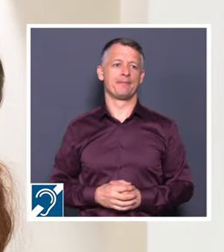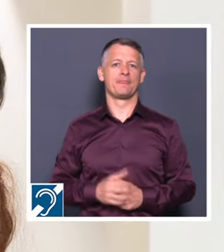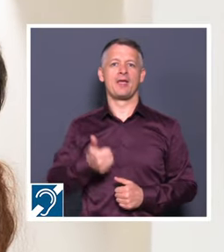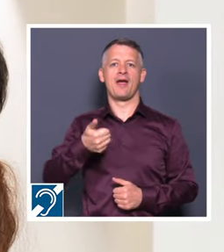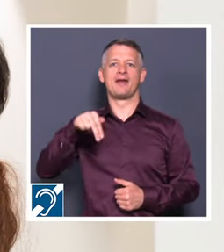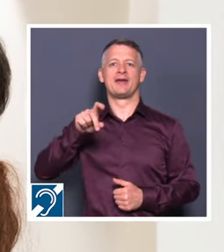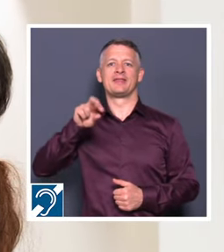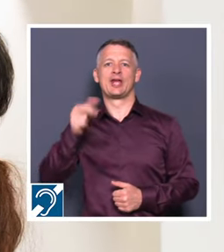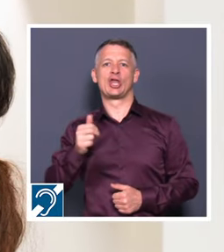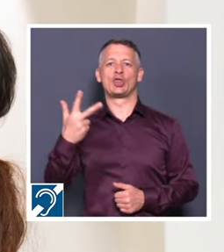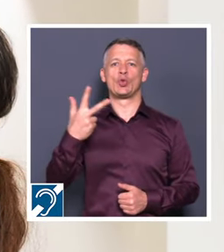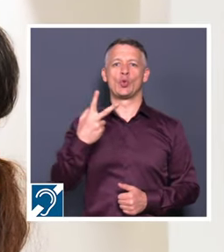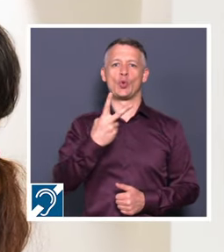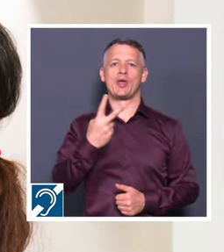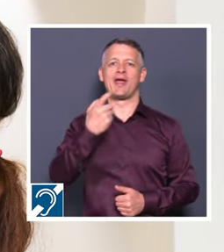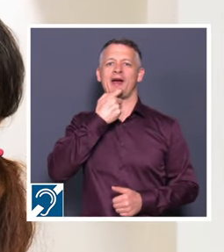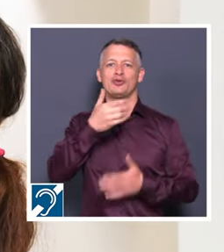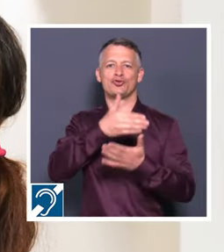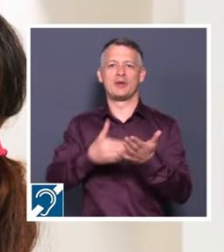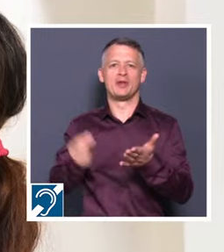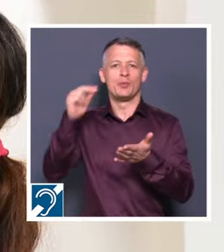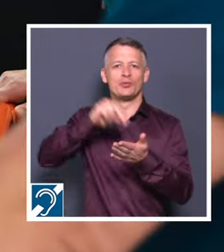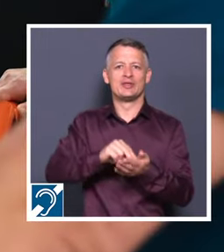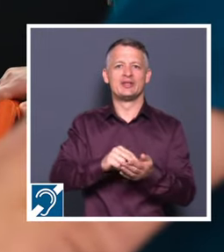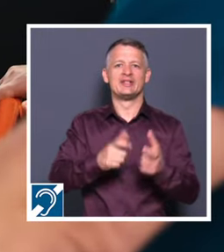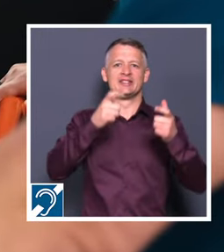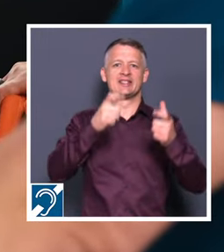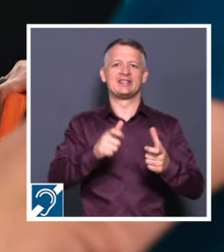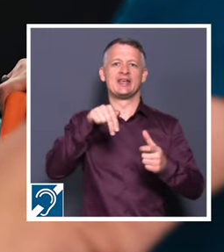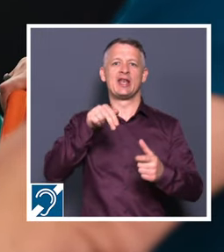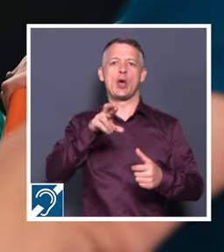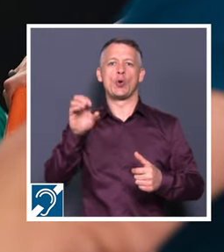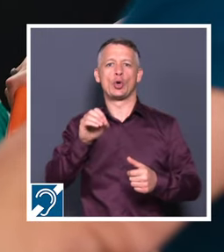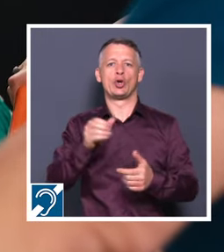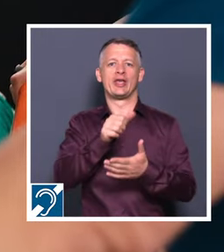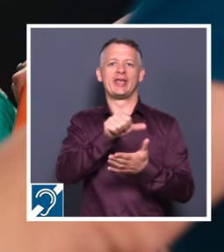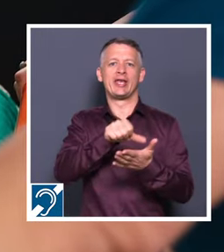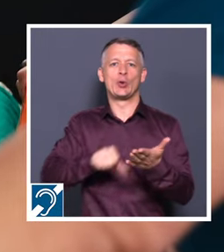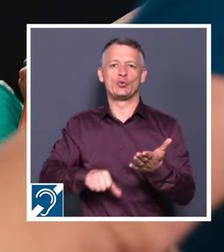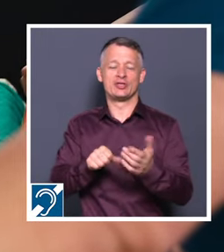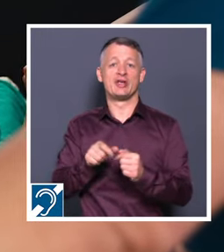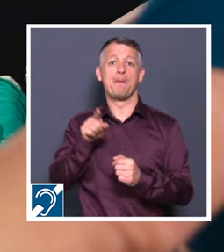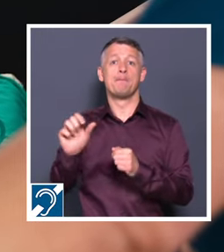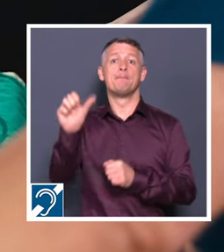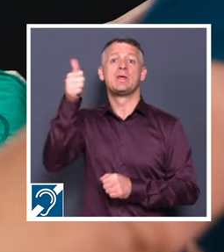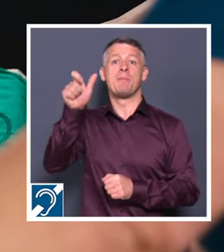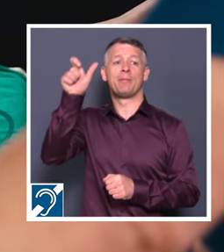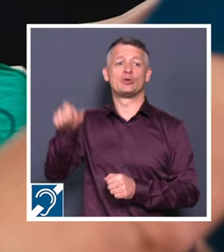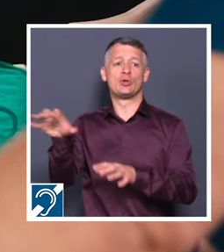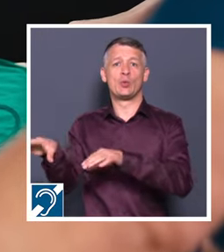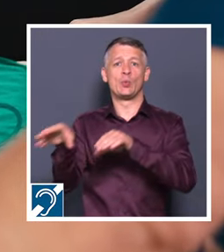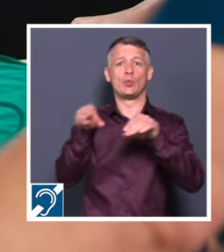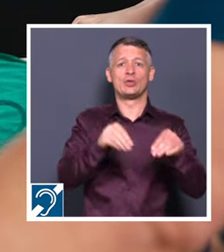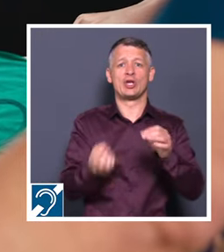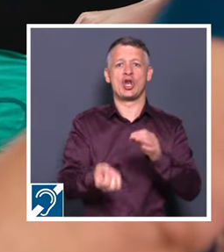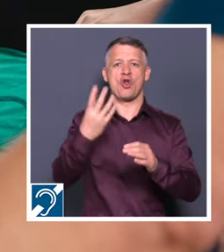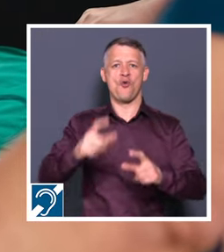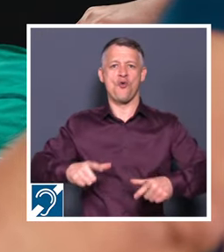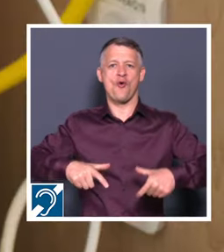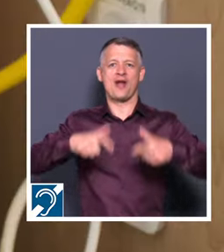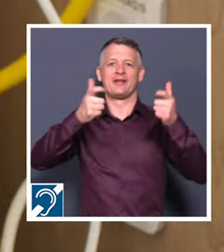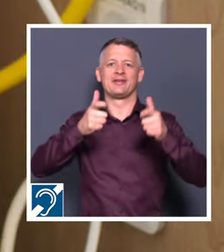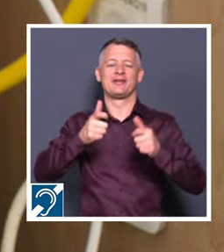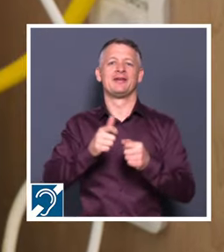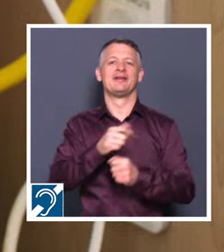Andra are 2 ani și jumătate și este internată în secția de neurochirurgie. Ea a fost primul pacient mutat în noua clădire a Spitalului